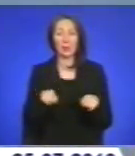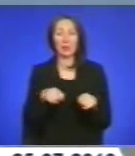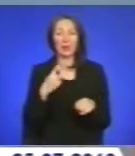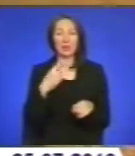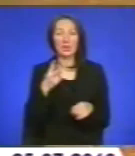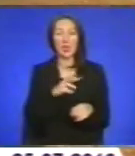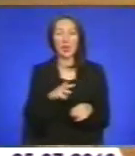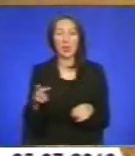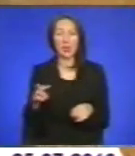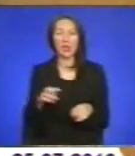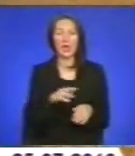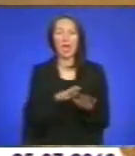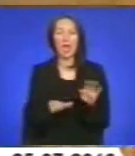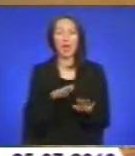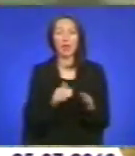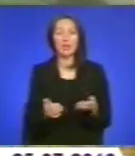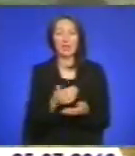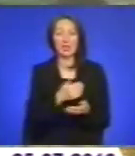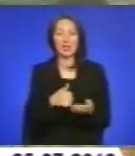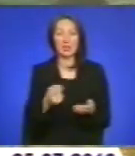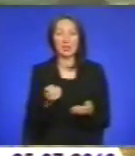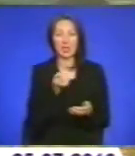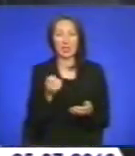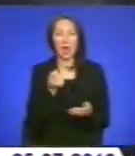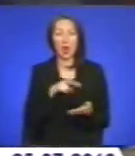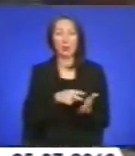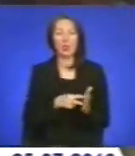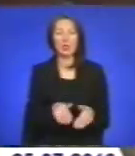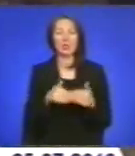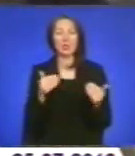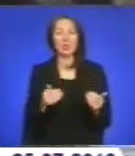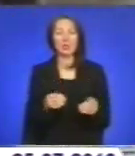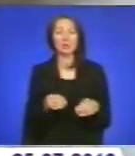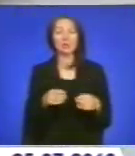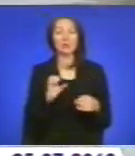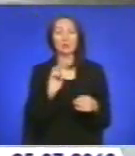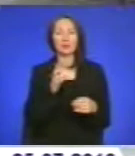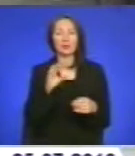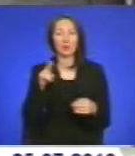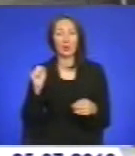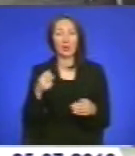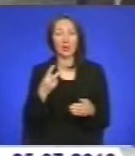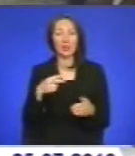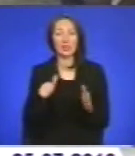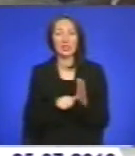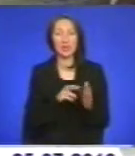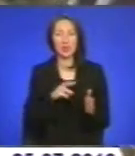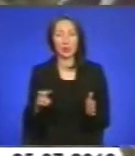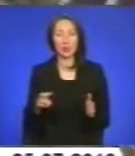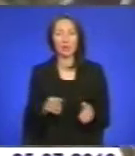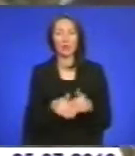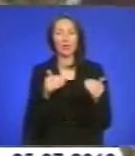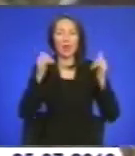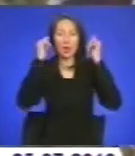більше, ніж торік. У планах збільшити експорт до 60 мільйонів тонн. Обсяги тваринництва також продовжують збільшуватися на понад 5% за